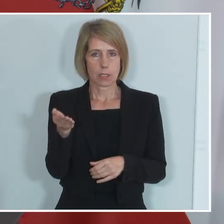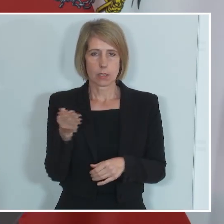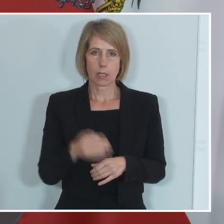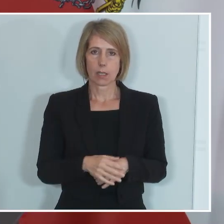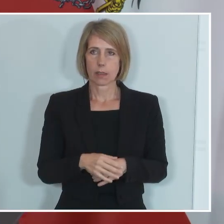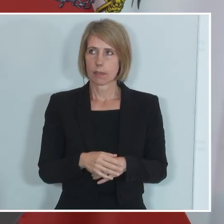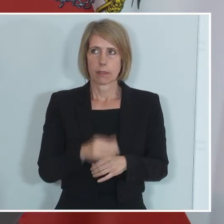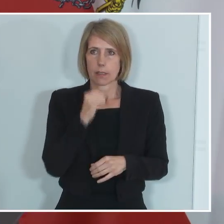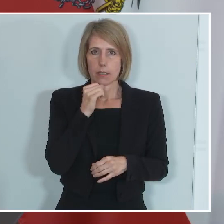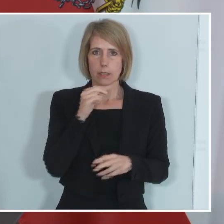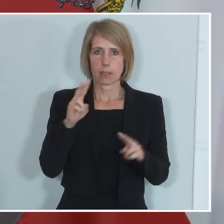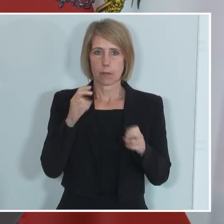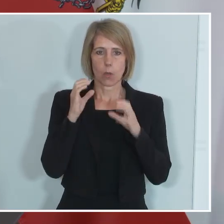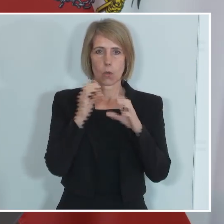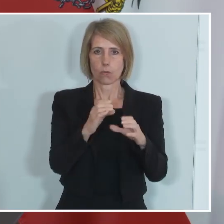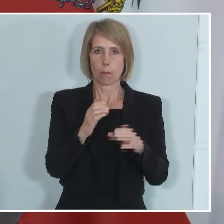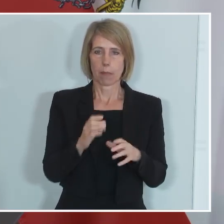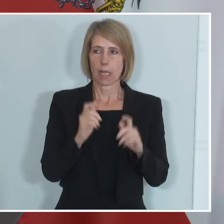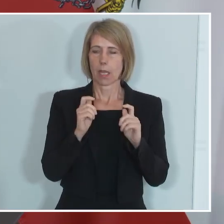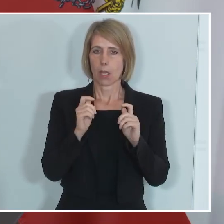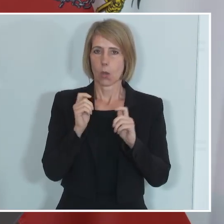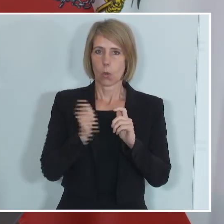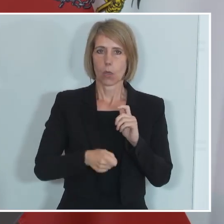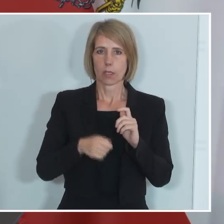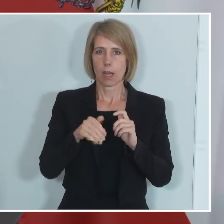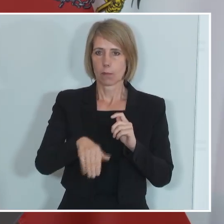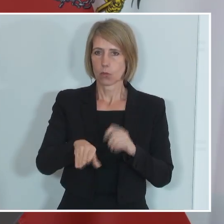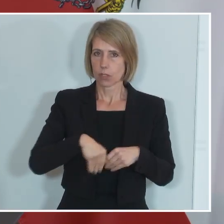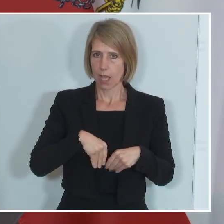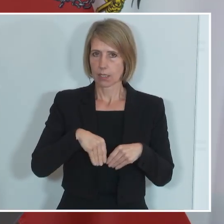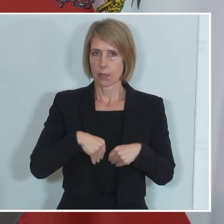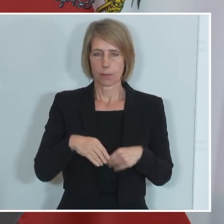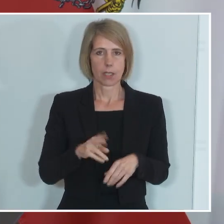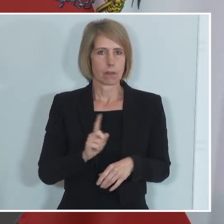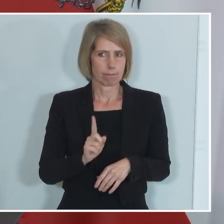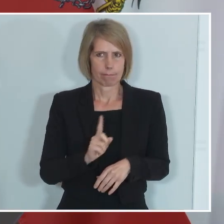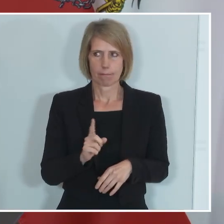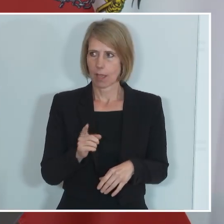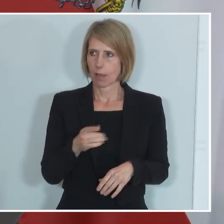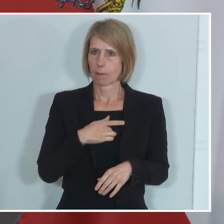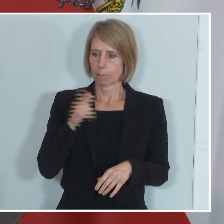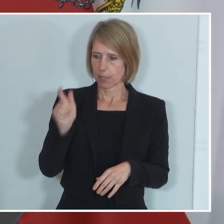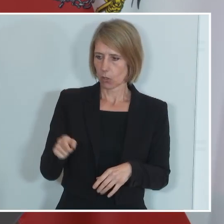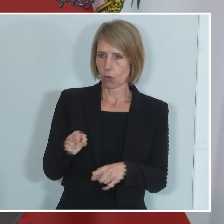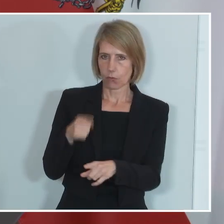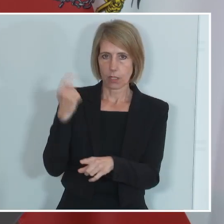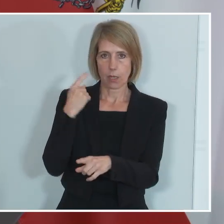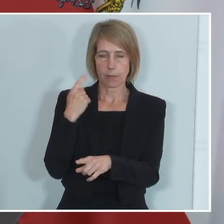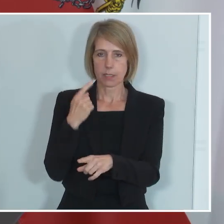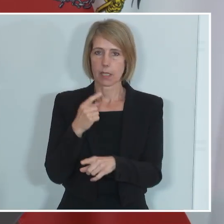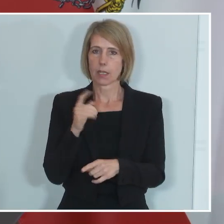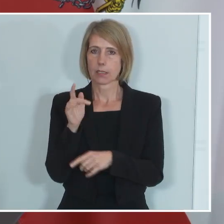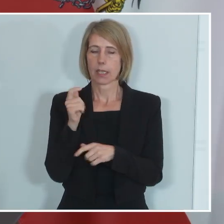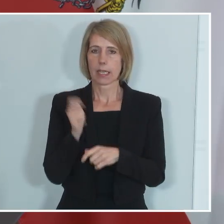geht es ja nicht darum, dass die ÖVP ein Urteil zu akzeptieren hat. Es geht um den Betroffenen. Ich habe auch niemals den Richter kritisiert. Ich habe lediglich